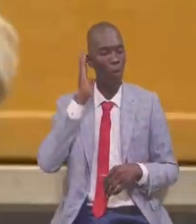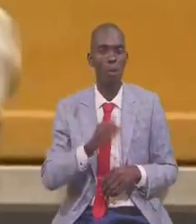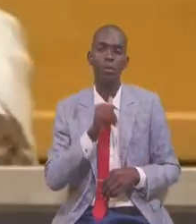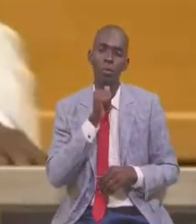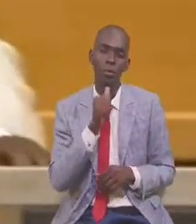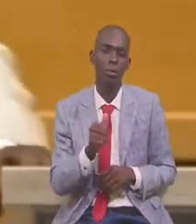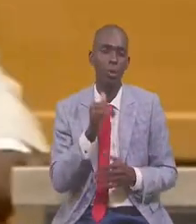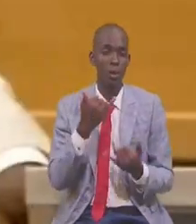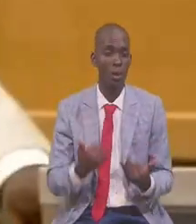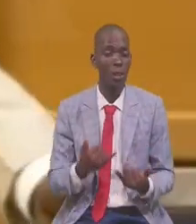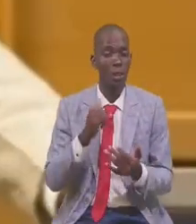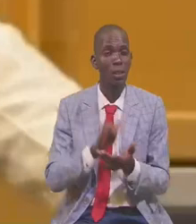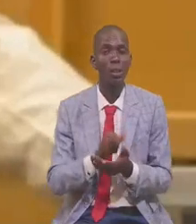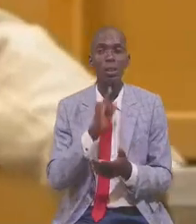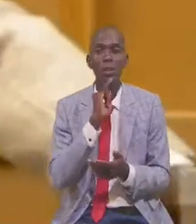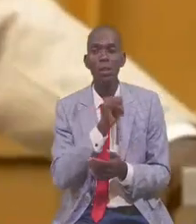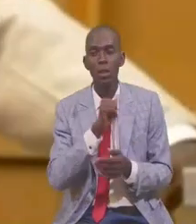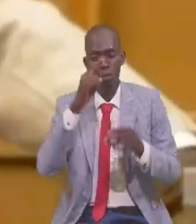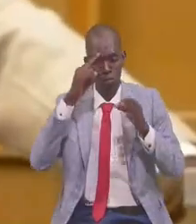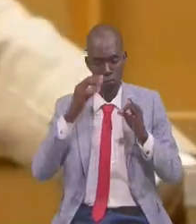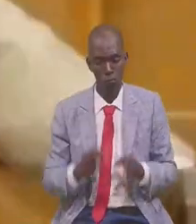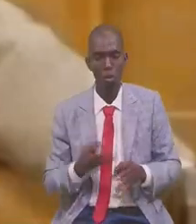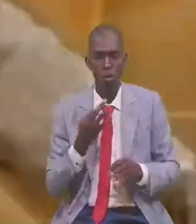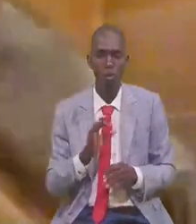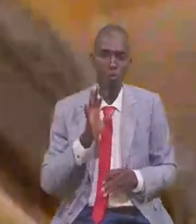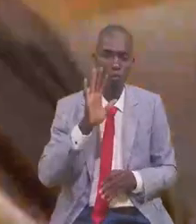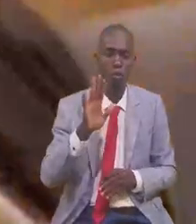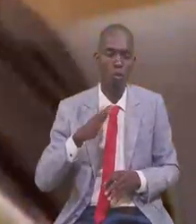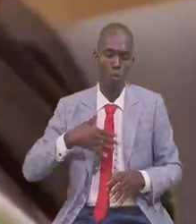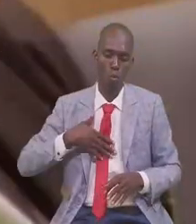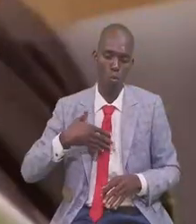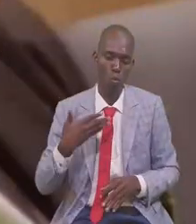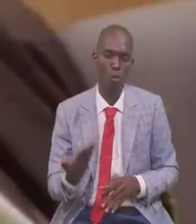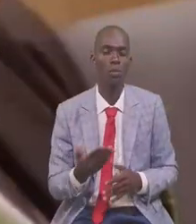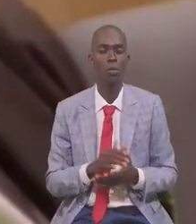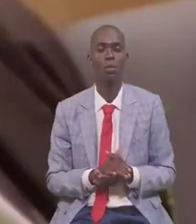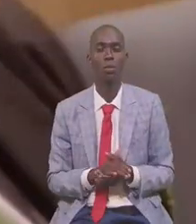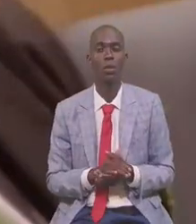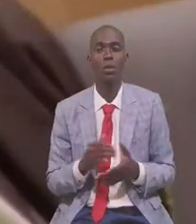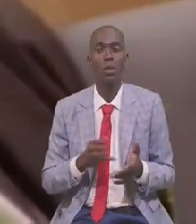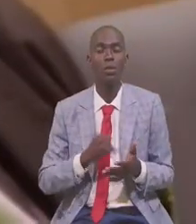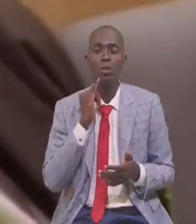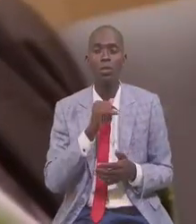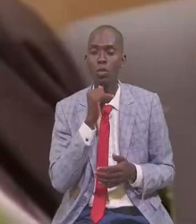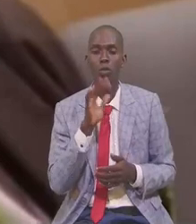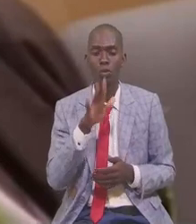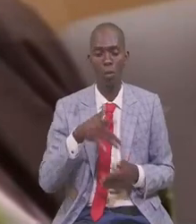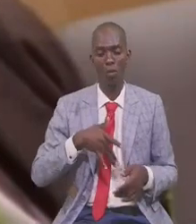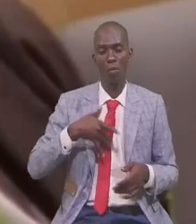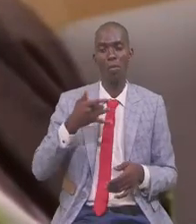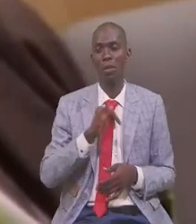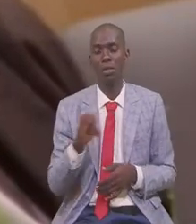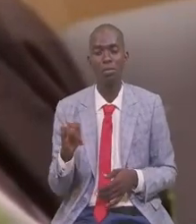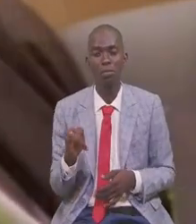Ça, c'est une décision de ta volonté. Ce n'est pas l'émotion, ce n'est pas